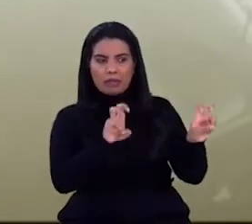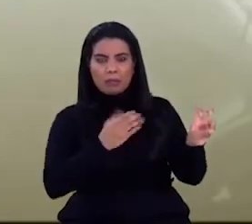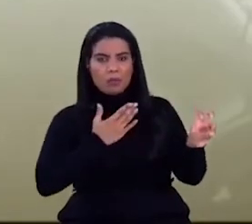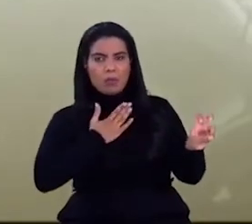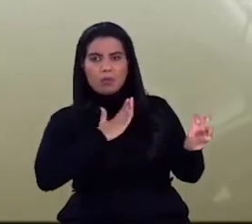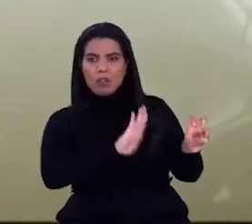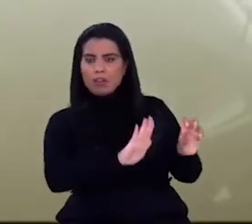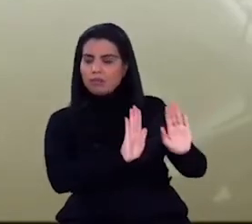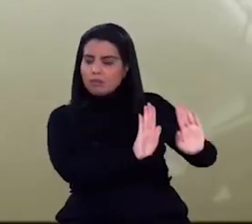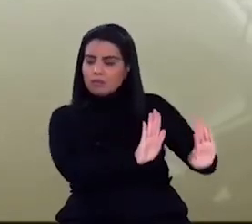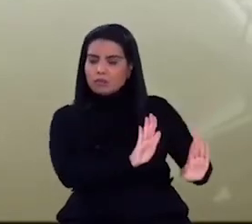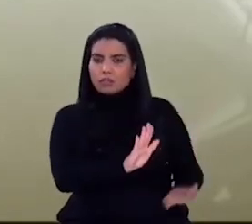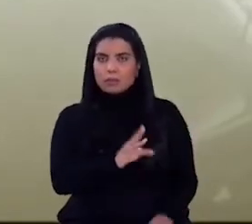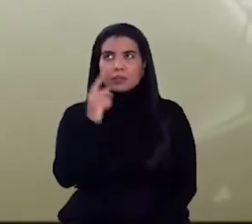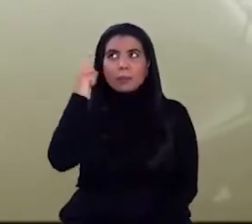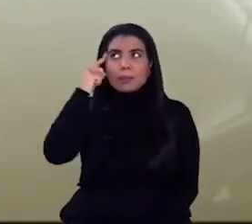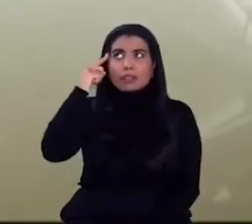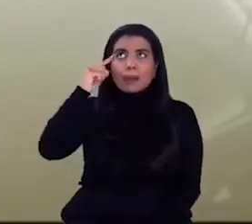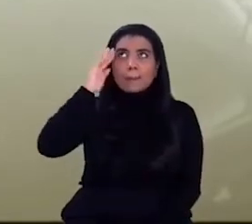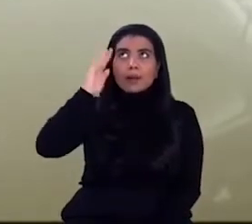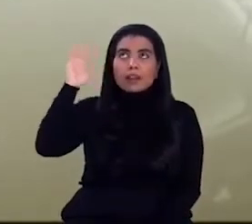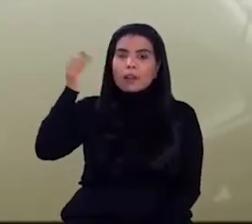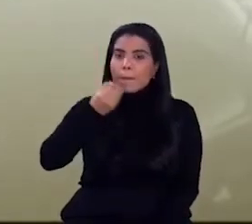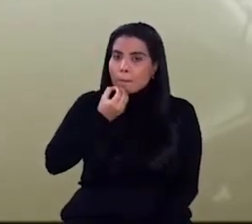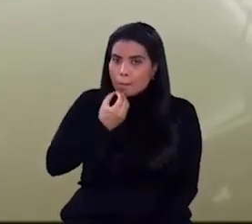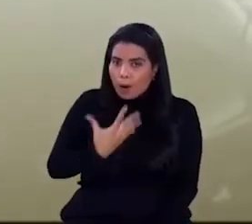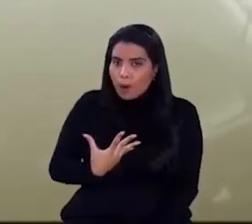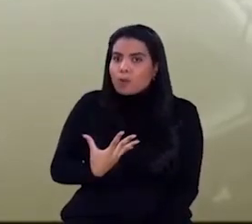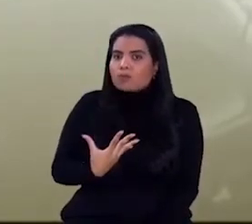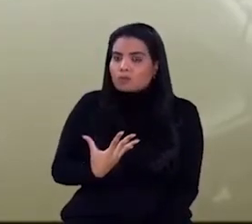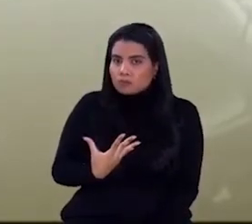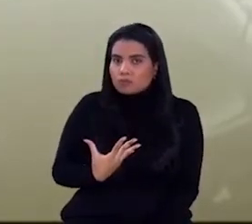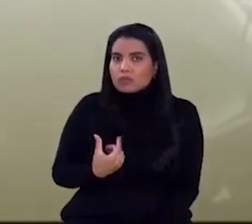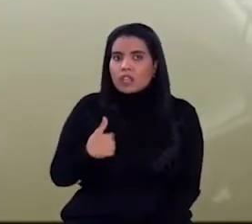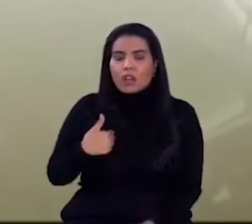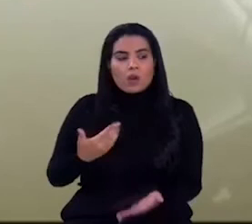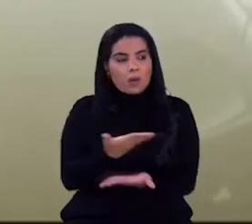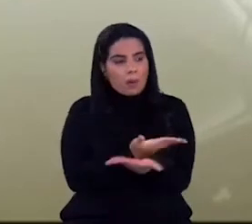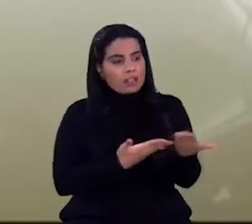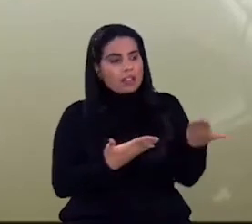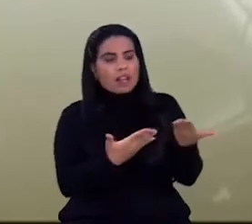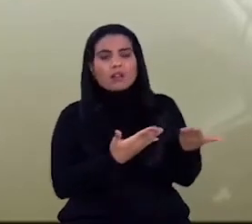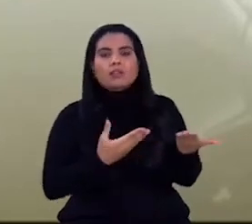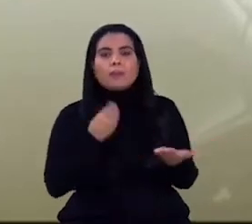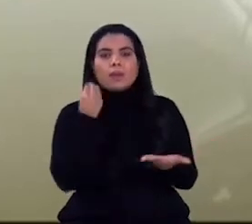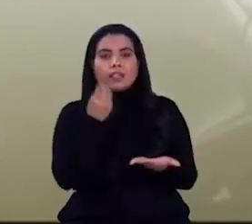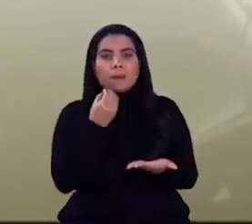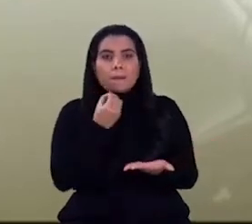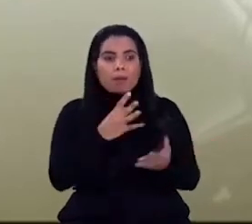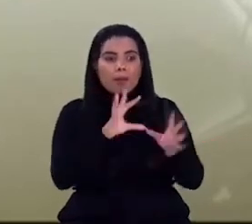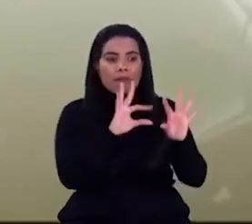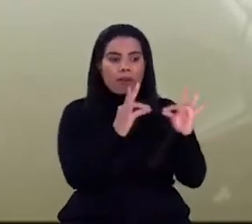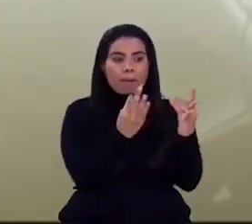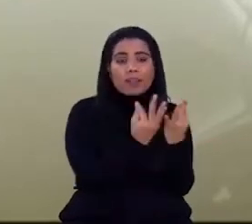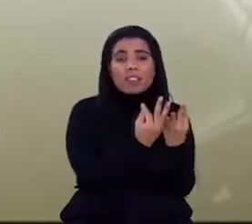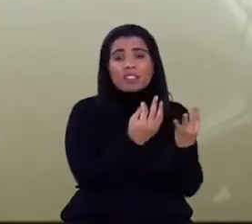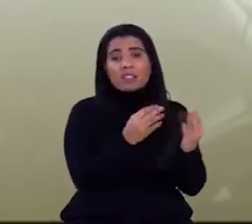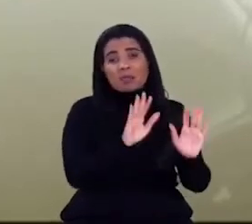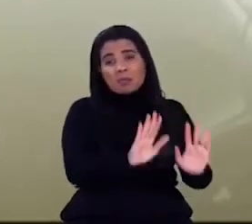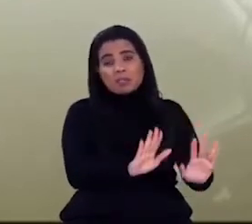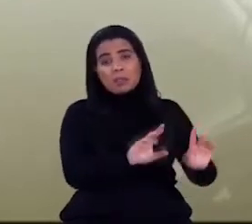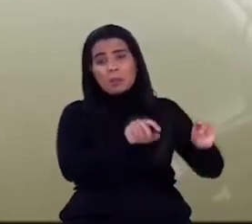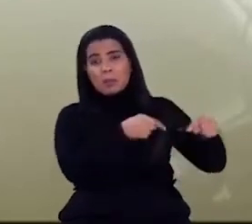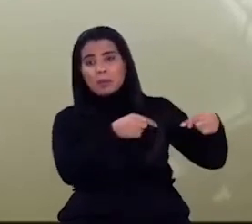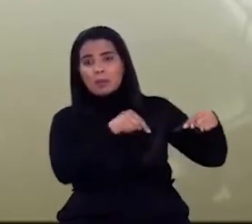de bonnes pensées je donnais des bons témoignages à la famille et aux amis malgré les persécutions